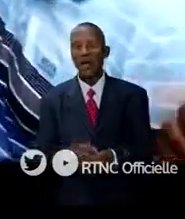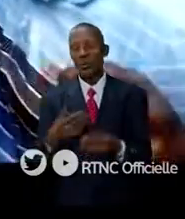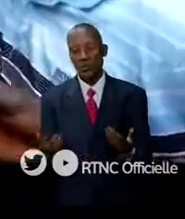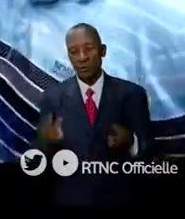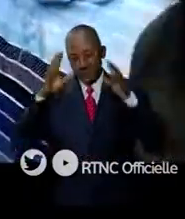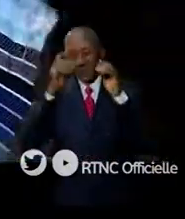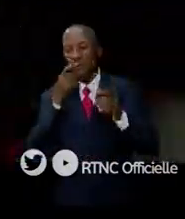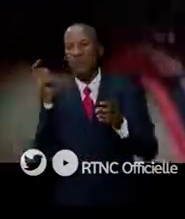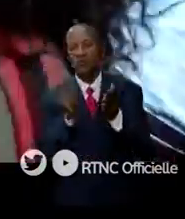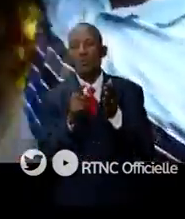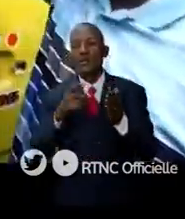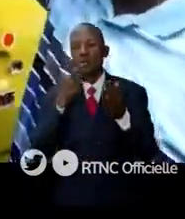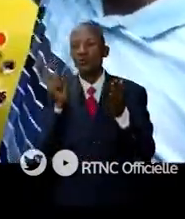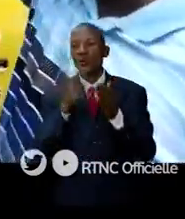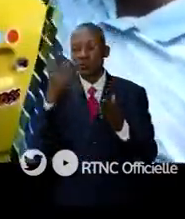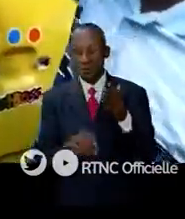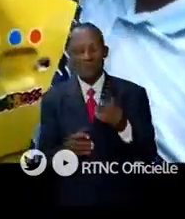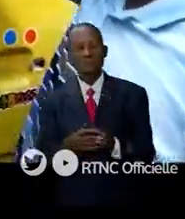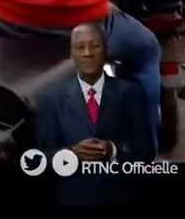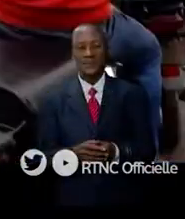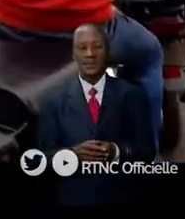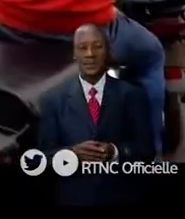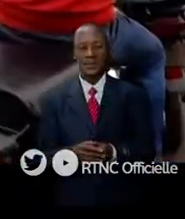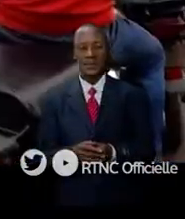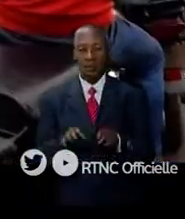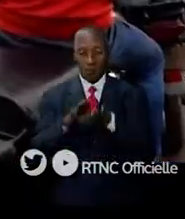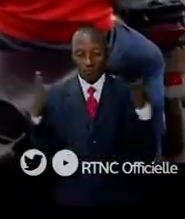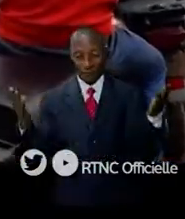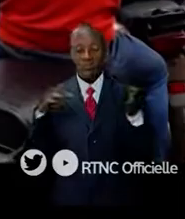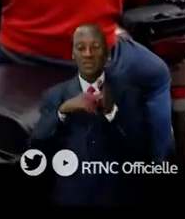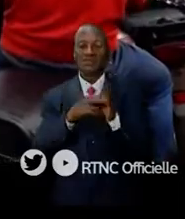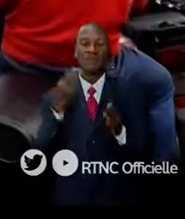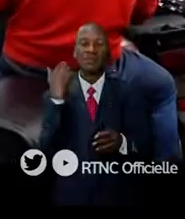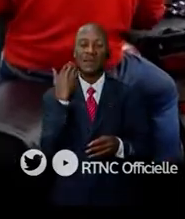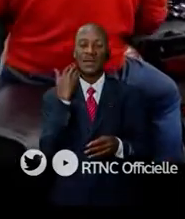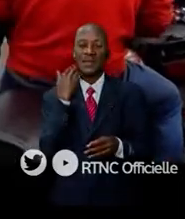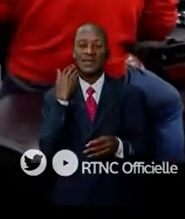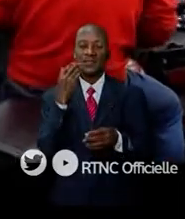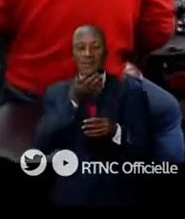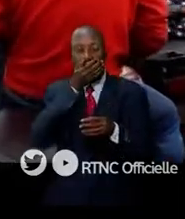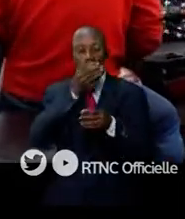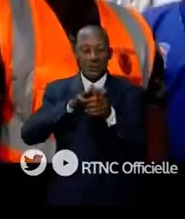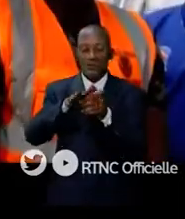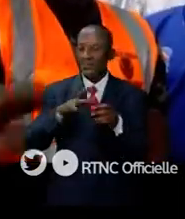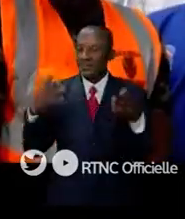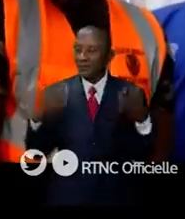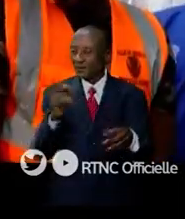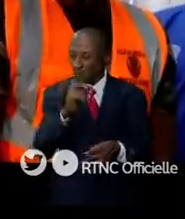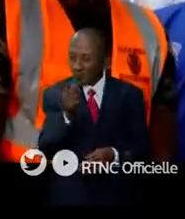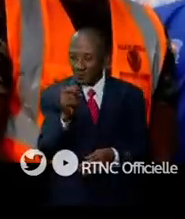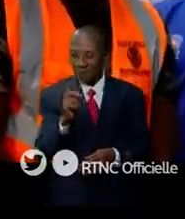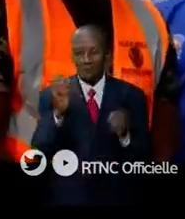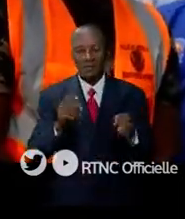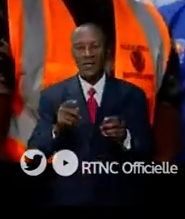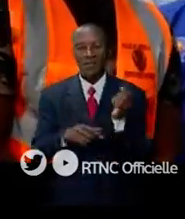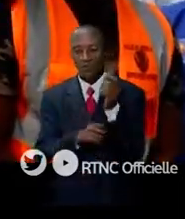pas croire que la levée de l'état d'urgence veut dire la fin de la pandémie. D'où tout le monde devra observer scrupuleusement